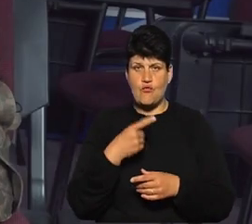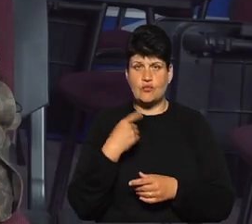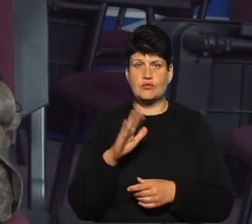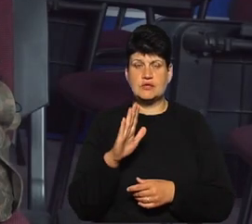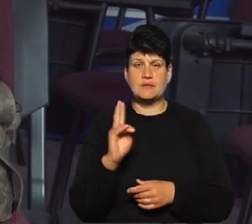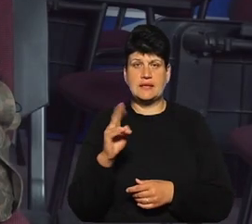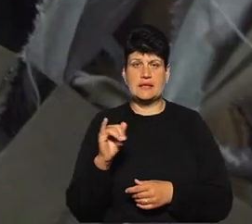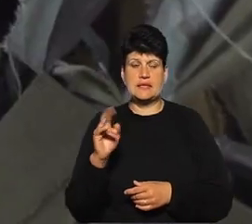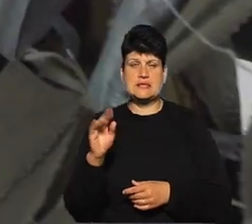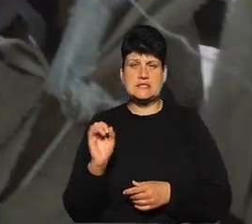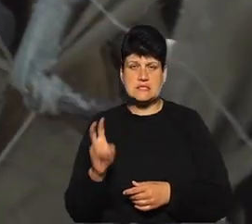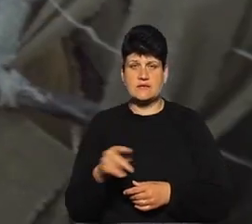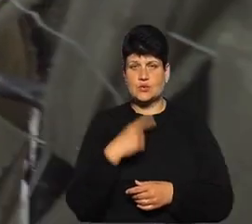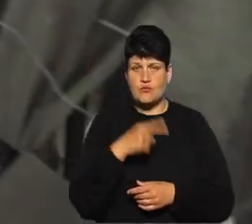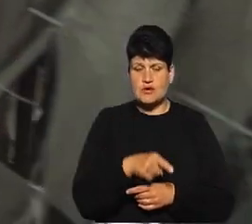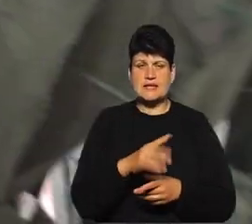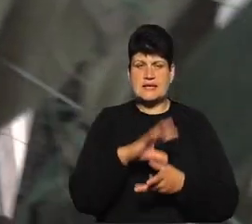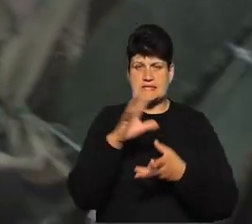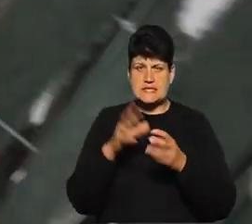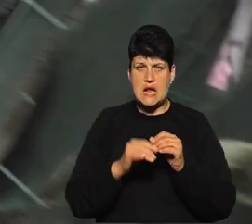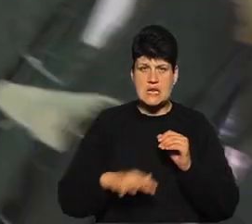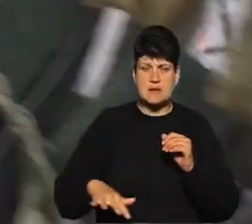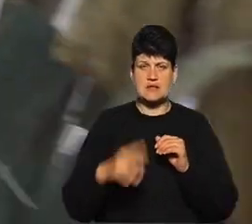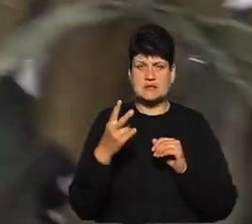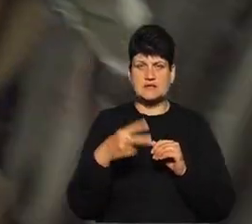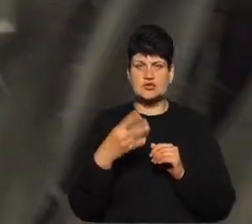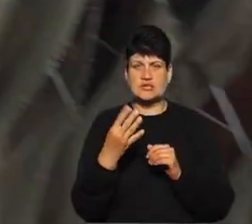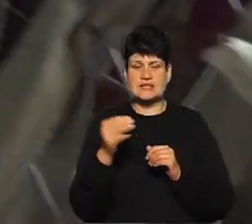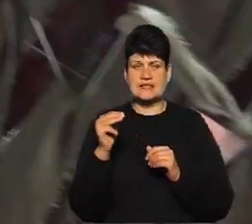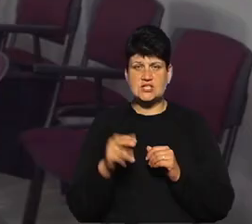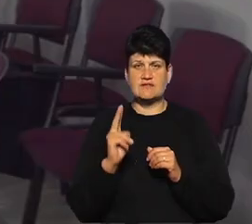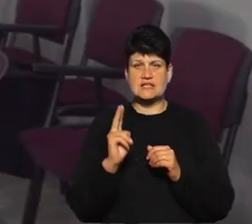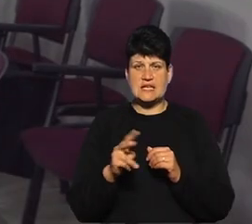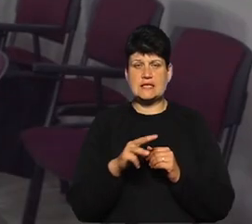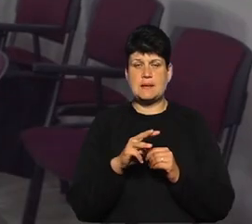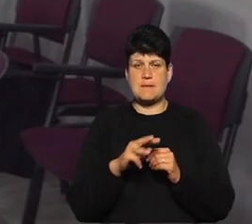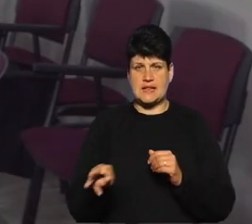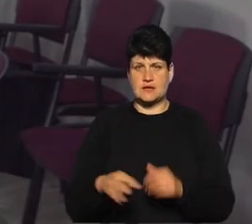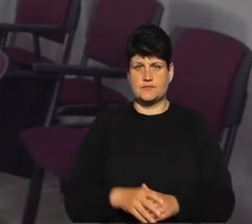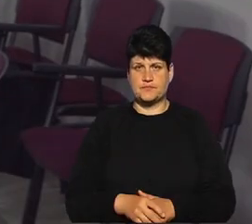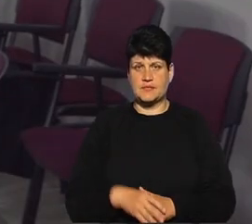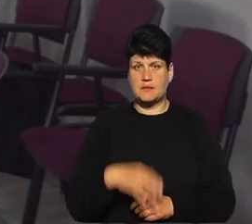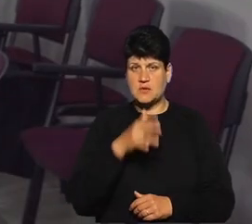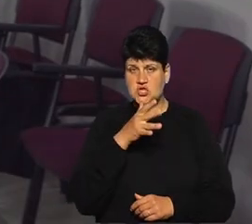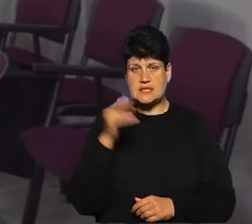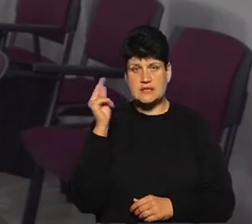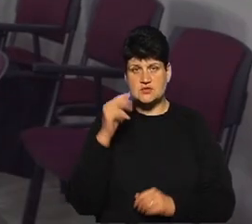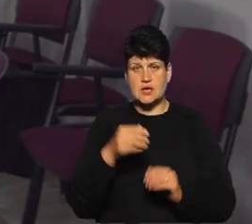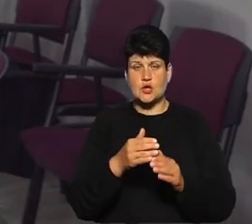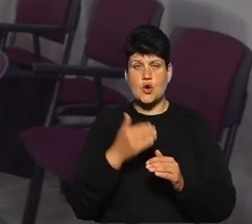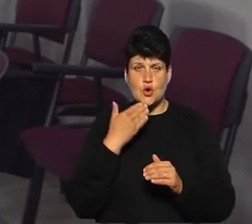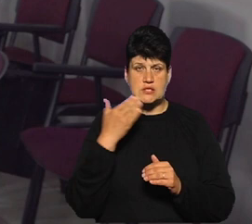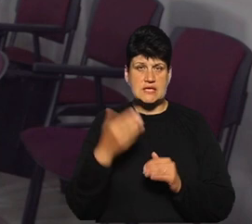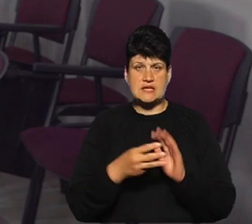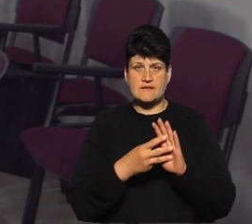Кіцак. За його словами, їхня загальна площа – 24 тисячі квадратних метрів. Під час навчання останніх 8 років історичний